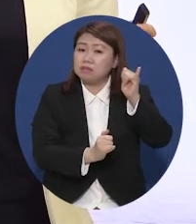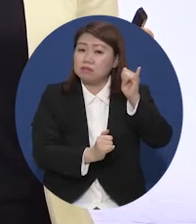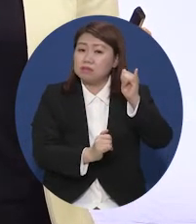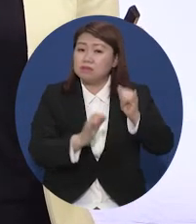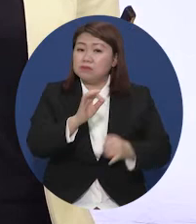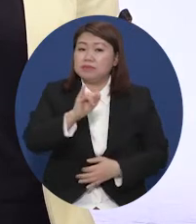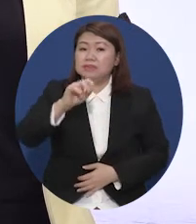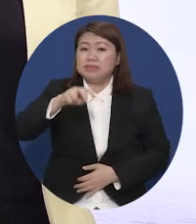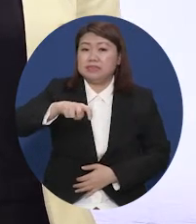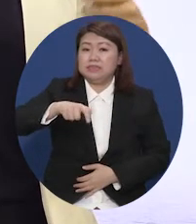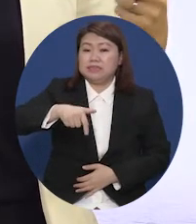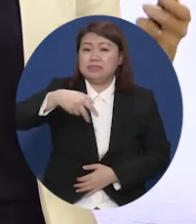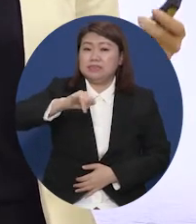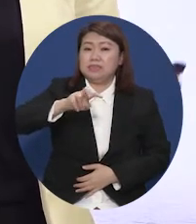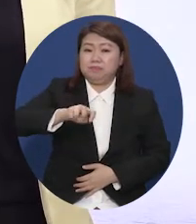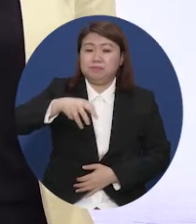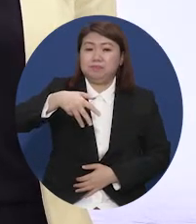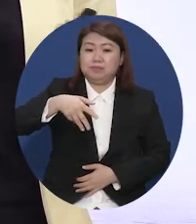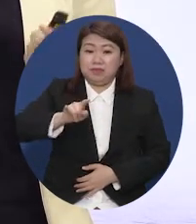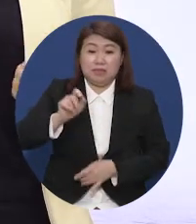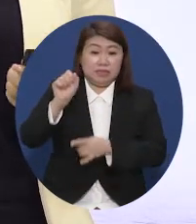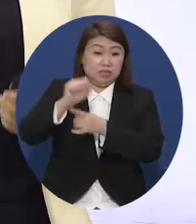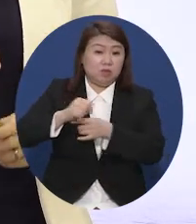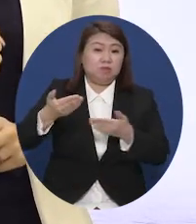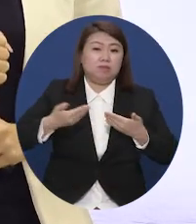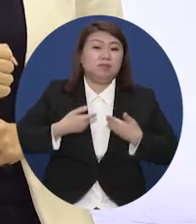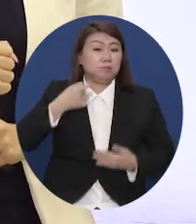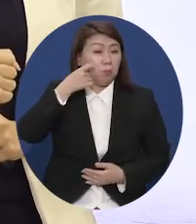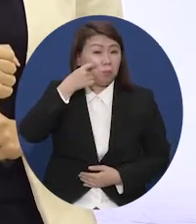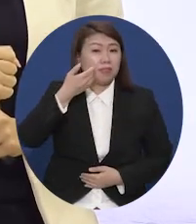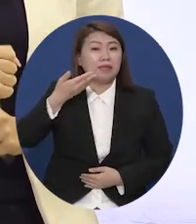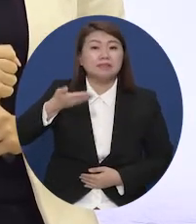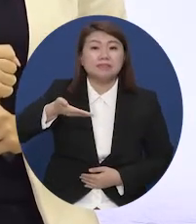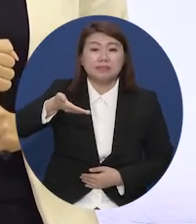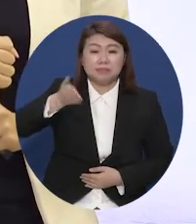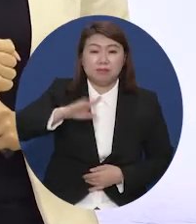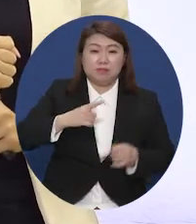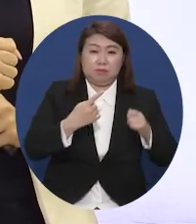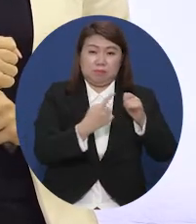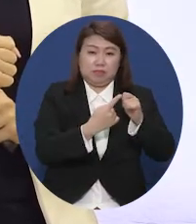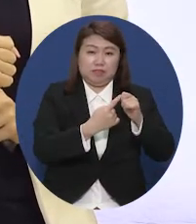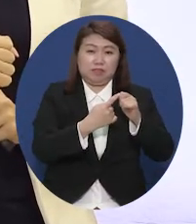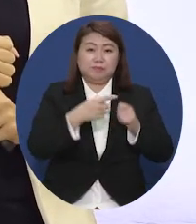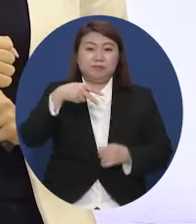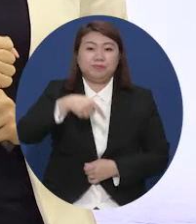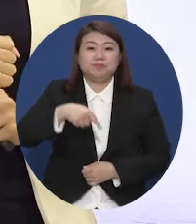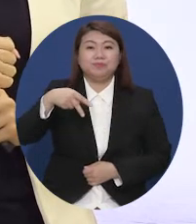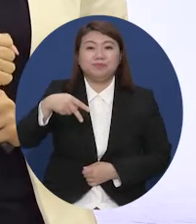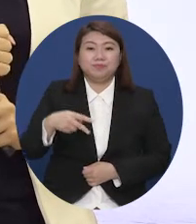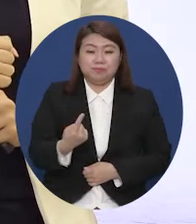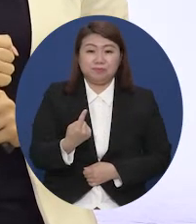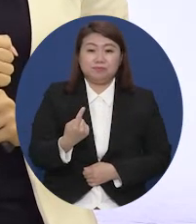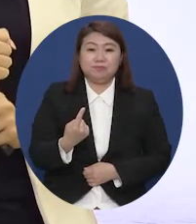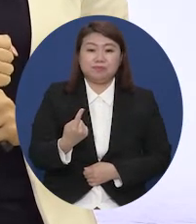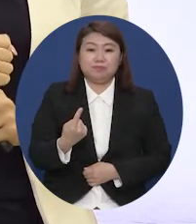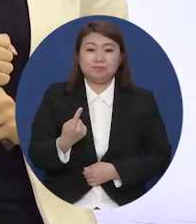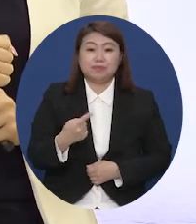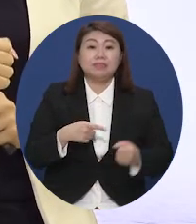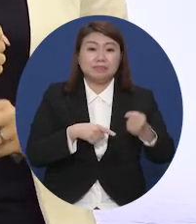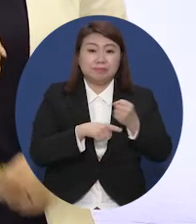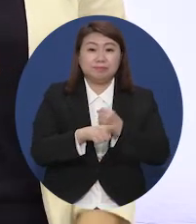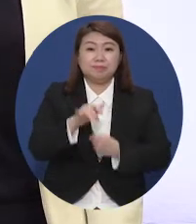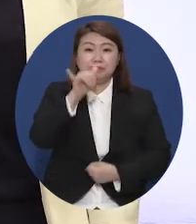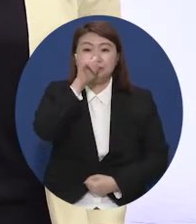익심체가 과테말라의 첫 수도라고 인정받고 있지 못하지만 아주 엄밀한 의미에서는 첫 번째 과테말라 왕국의 수도가